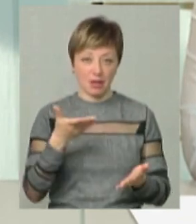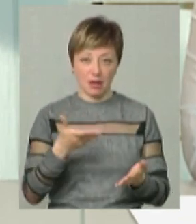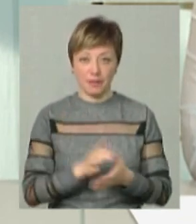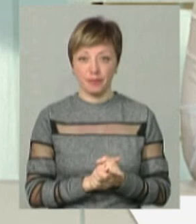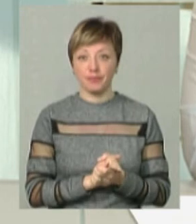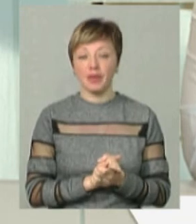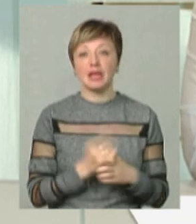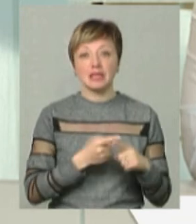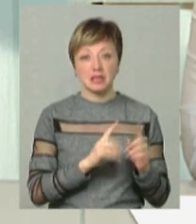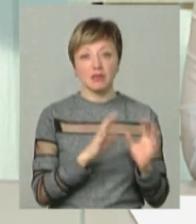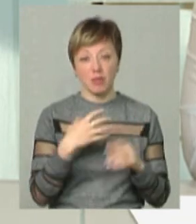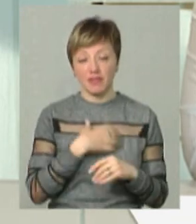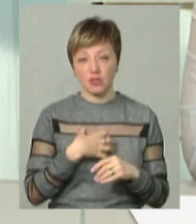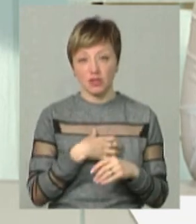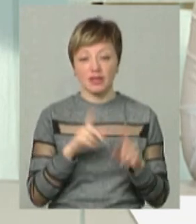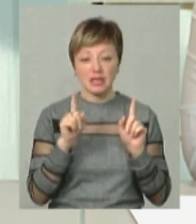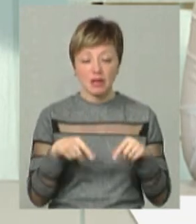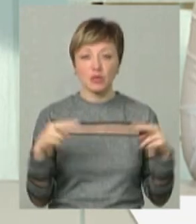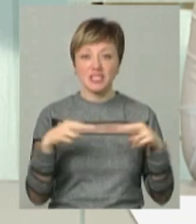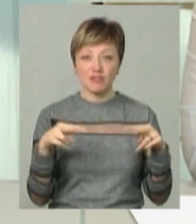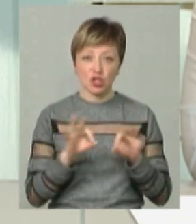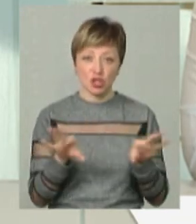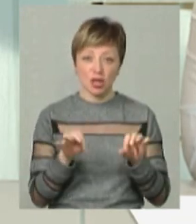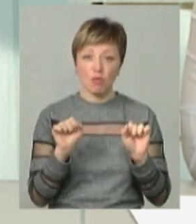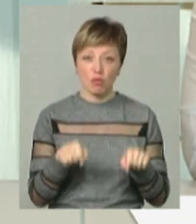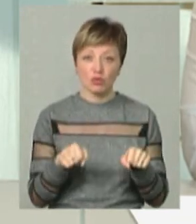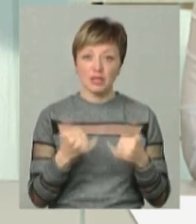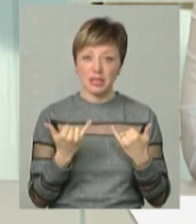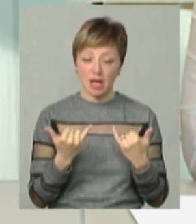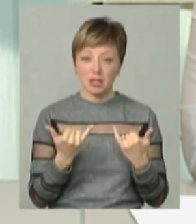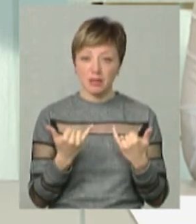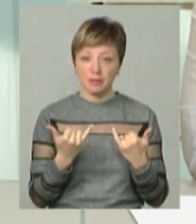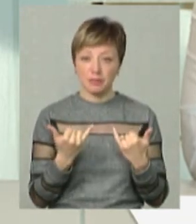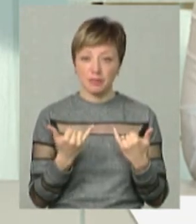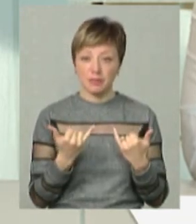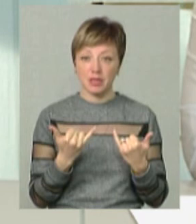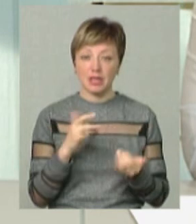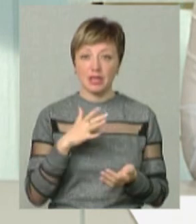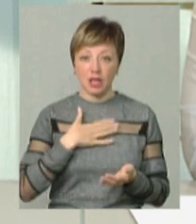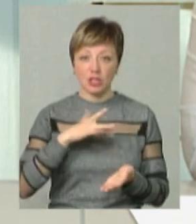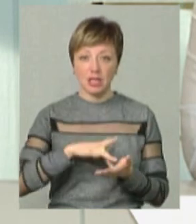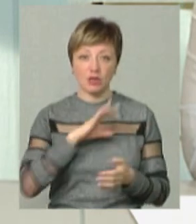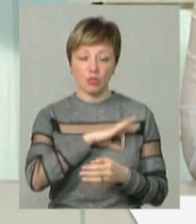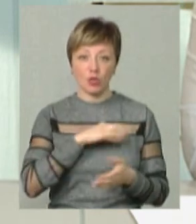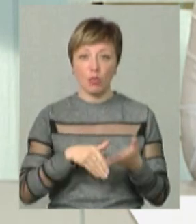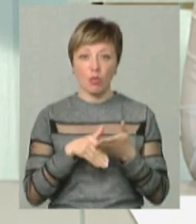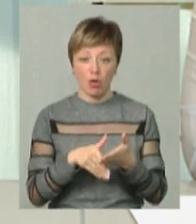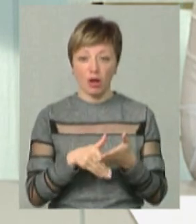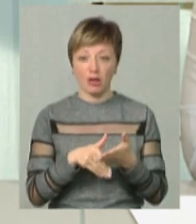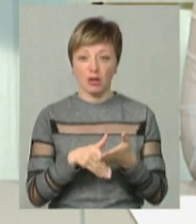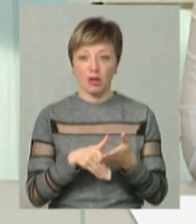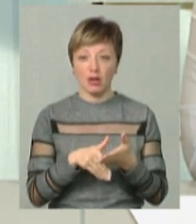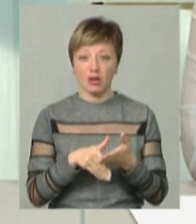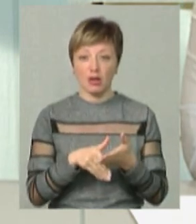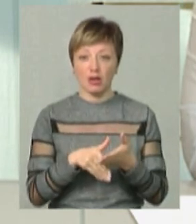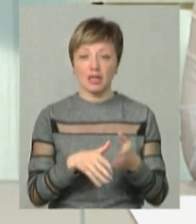І ці моменти важливі. Так само свідчення можуть, дійсно, от зараз, наприклад, Центр правової допомоги регіональний, зокрема, буде